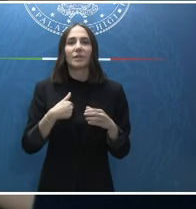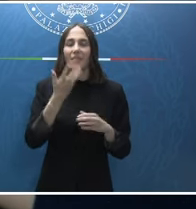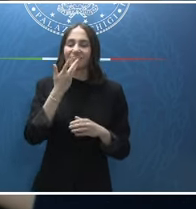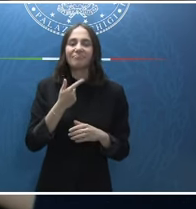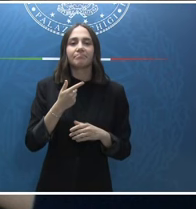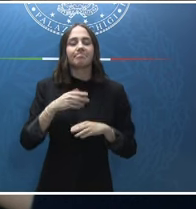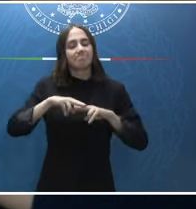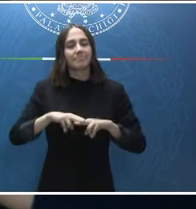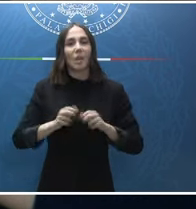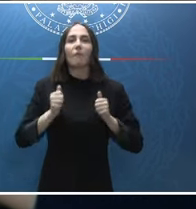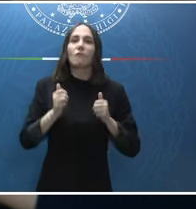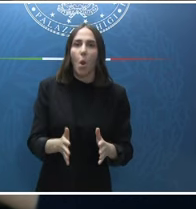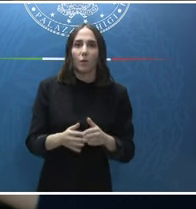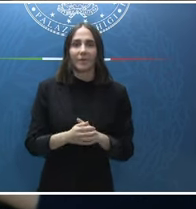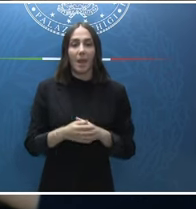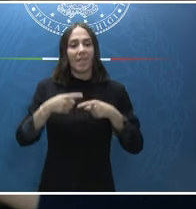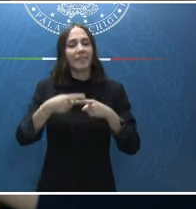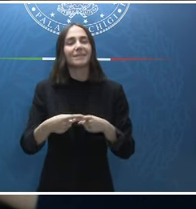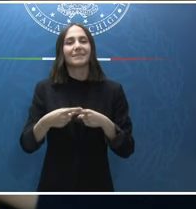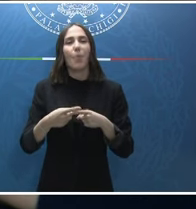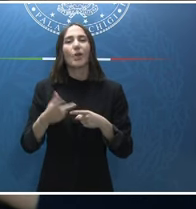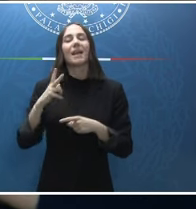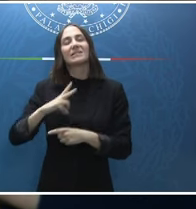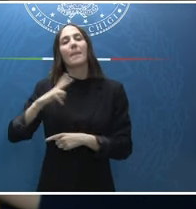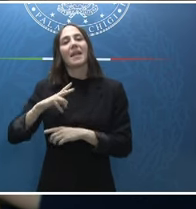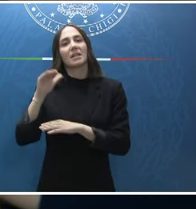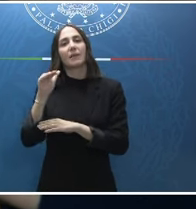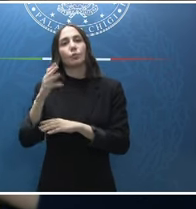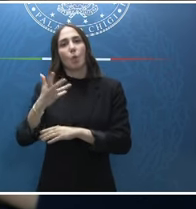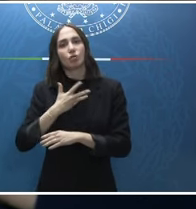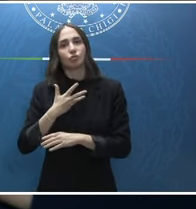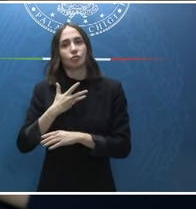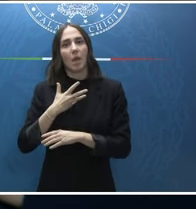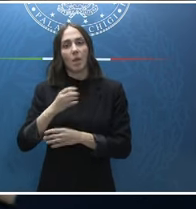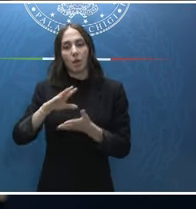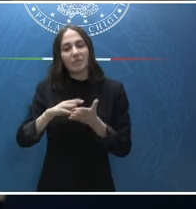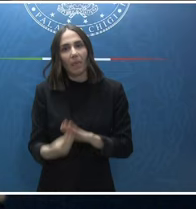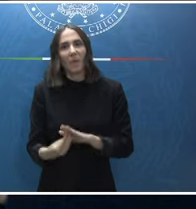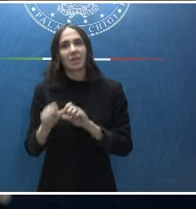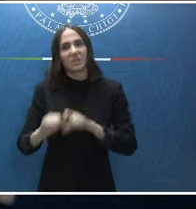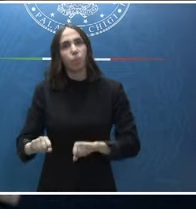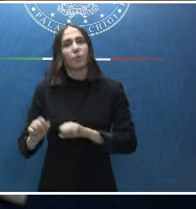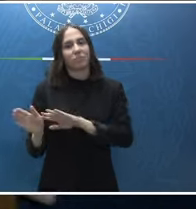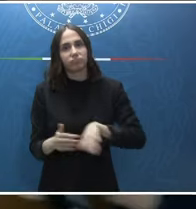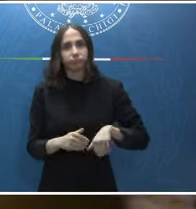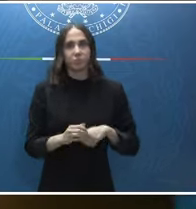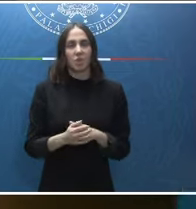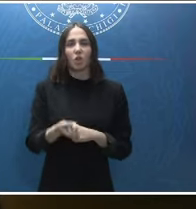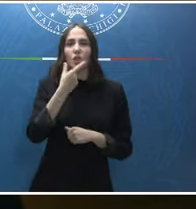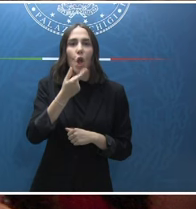volontaria e come testimone della speranza. Dalla droga si può uscire. Le droghe sono catene.